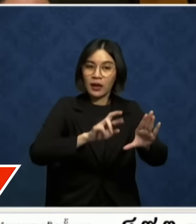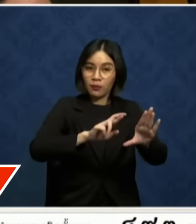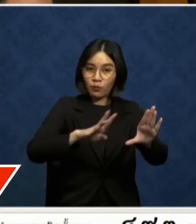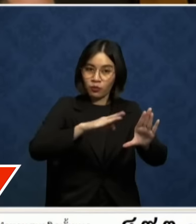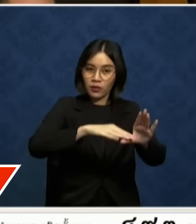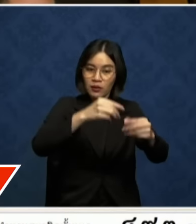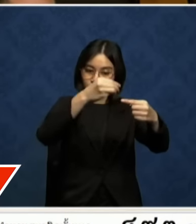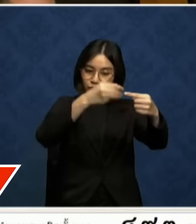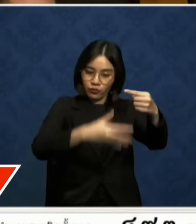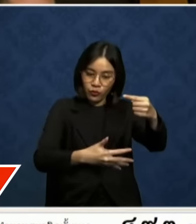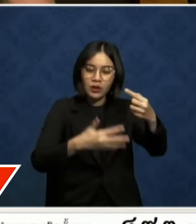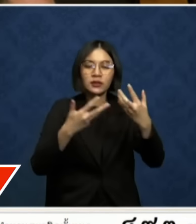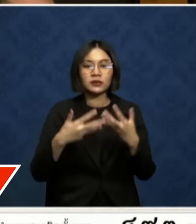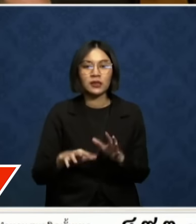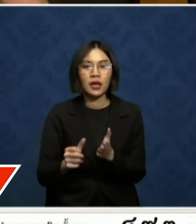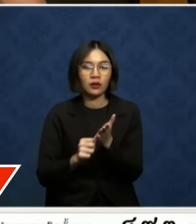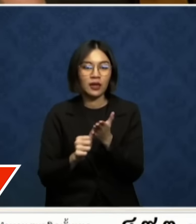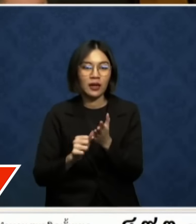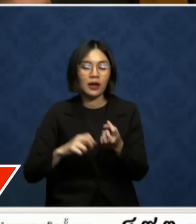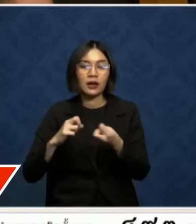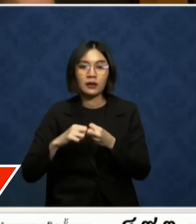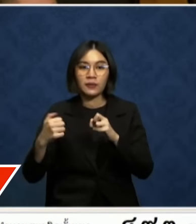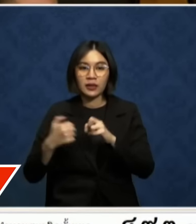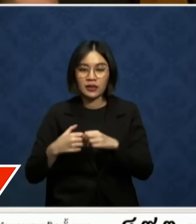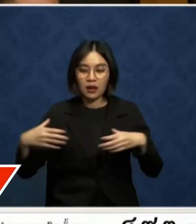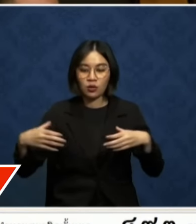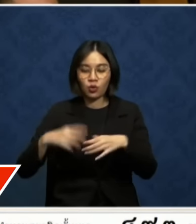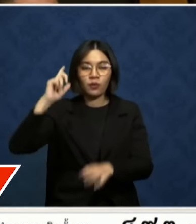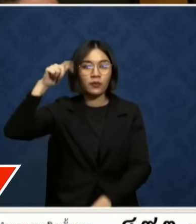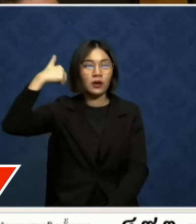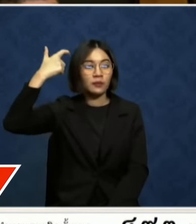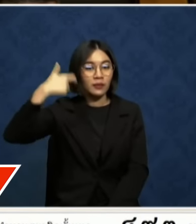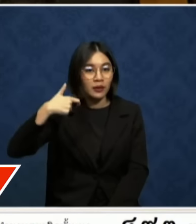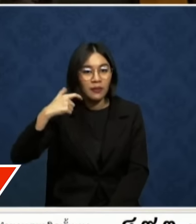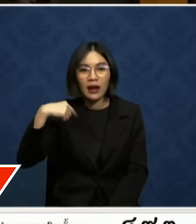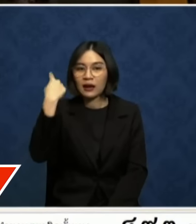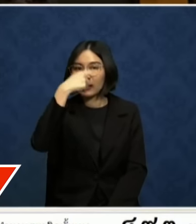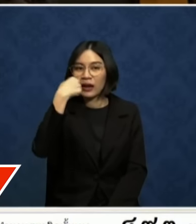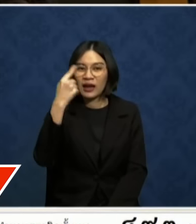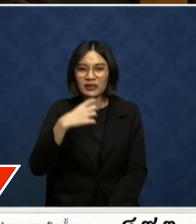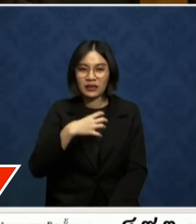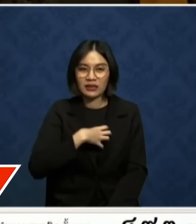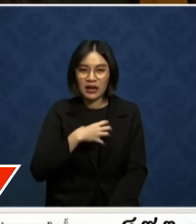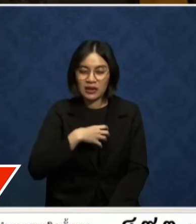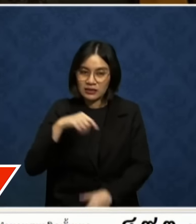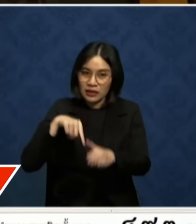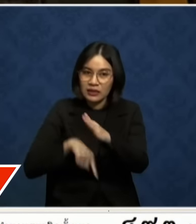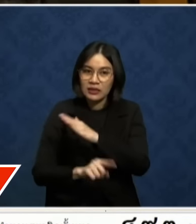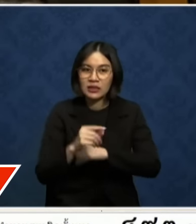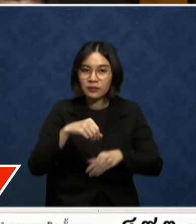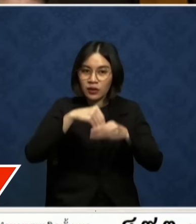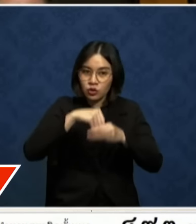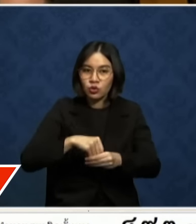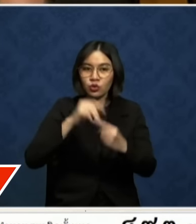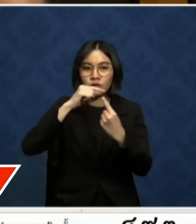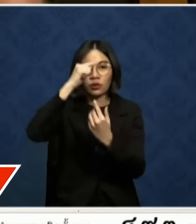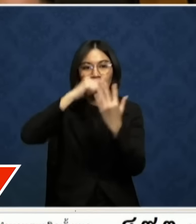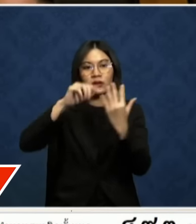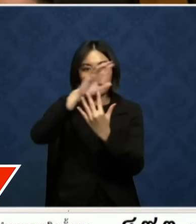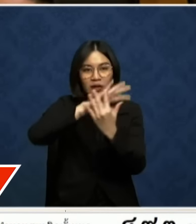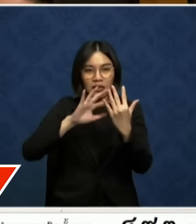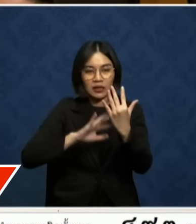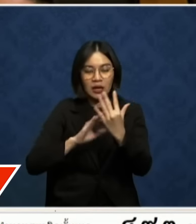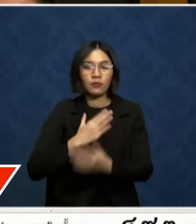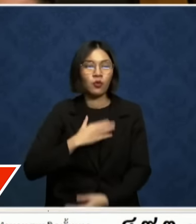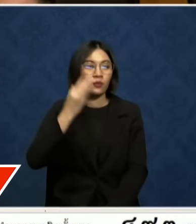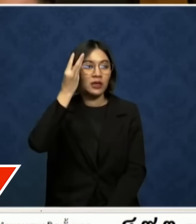ได้และเราจะสามารถที่จะแก้ปัญหาชาวเมียนมานะครับที่ต้องการหนีมาอยู่ในประเทศไทยนะครับผ